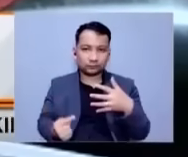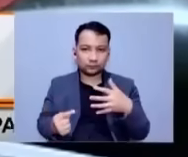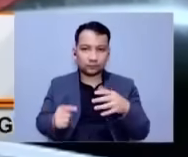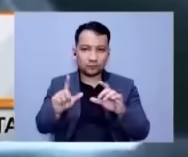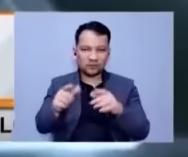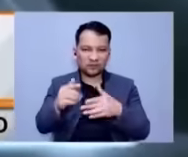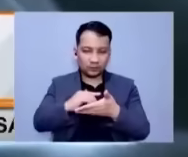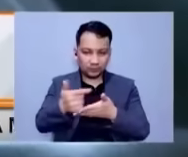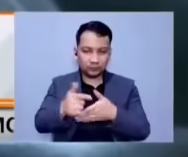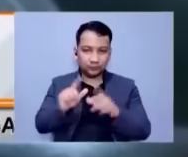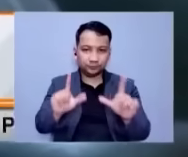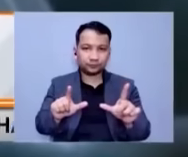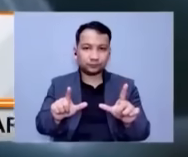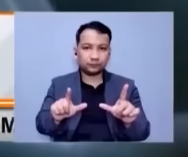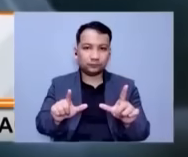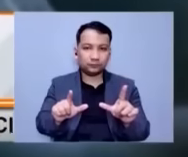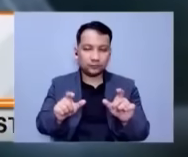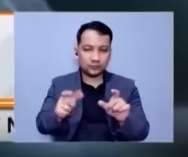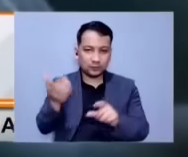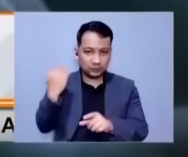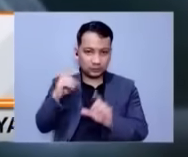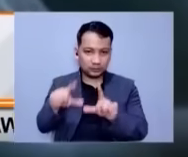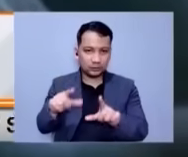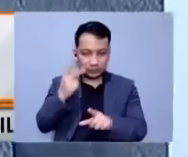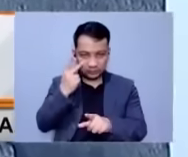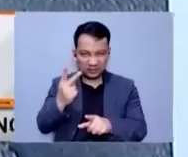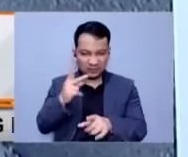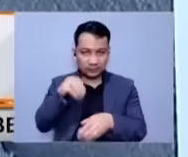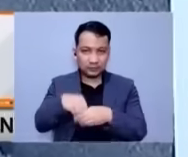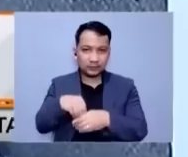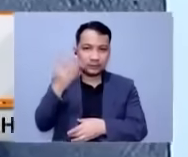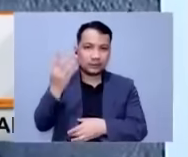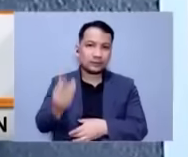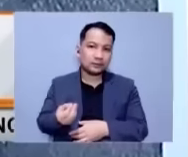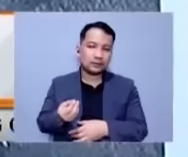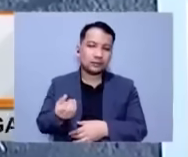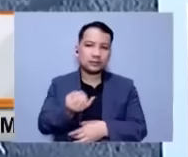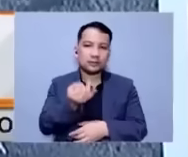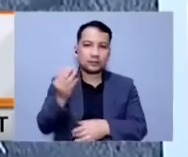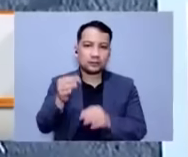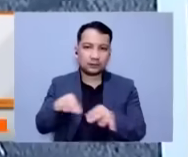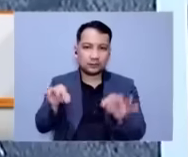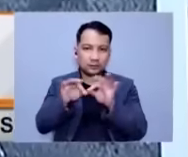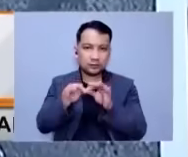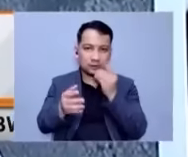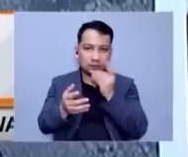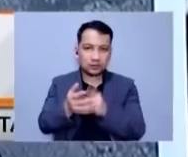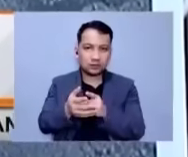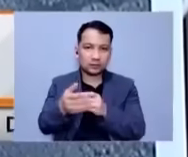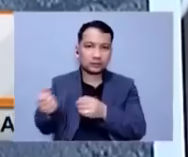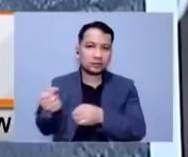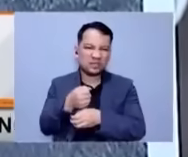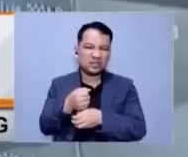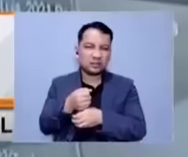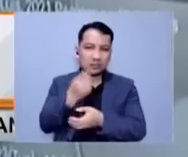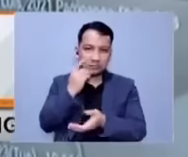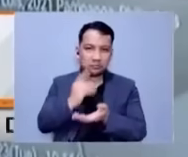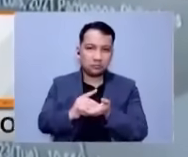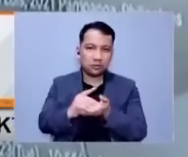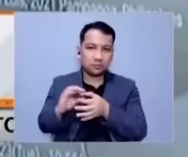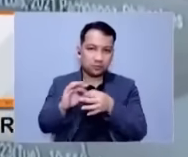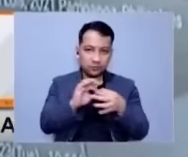kabilang na ang mga plaka nakakabit ng mamataan ng mga ito sa Batangas. May ilang mahahalagang dokumento rin ang nakuha sa mga ito na posibleng tumukoy